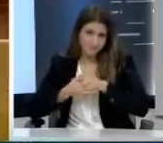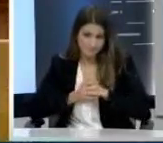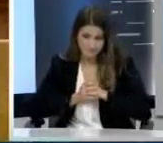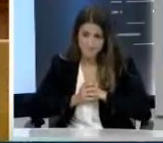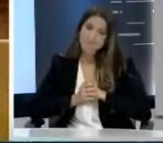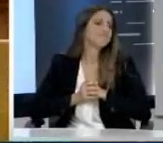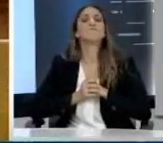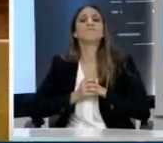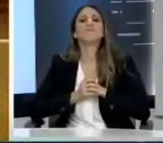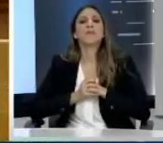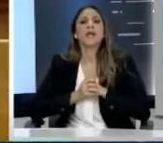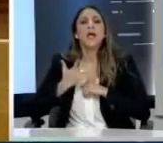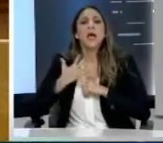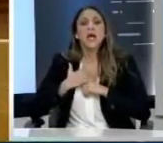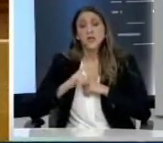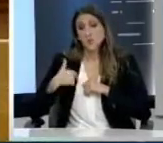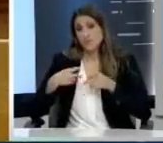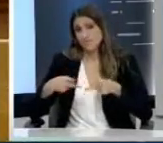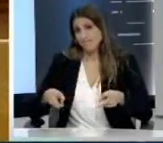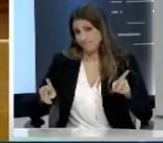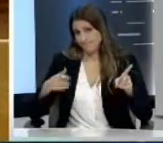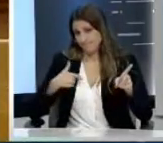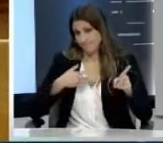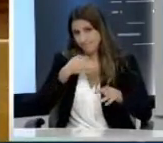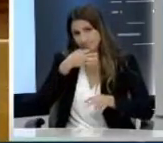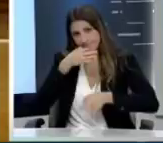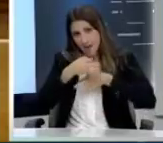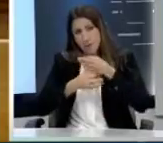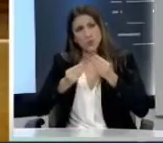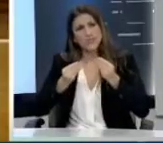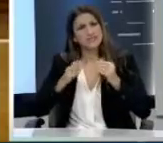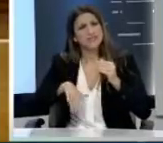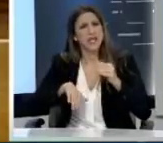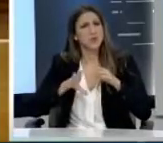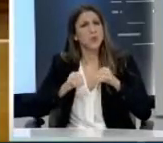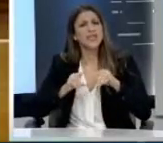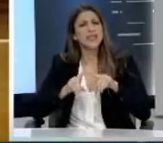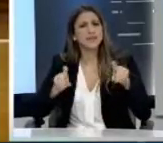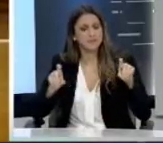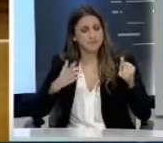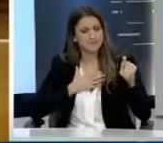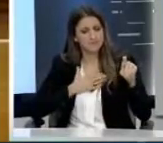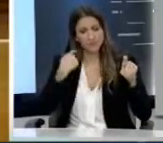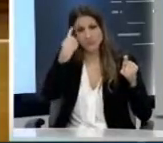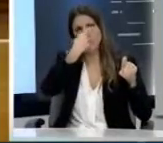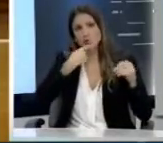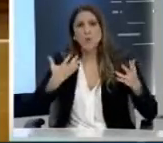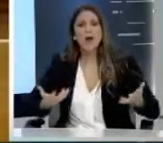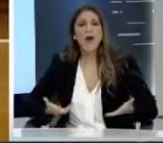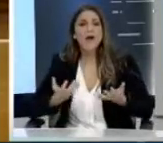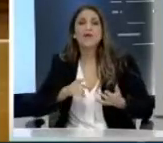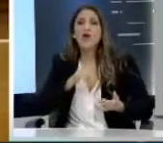Κυρίες και κύριοι συνάδελφοι, κύριε Πρόεδρε, θα με επιτρέψετε να τελειώσω με μια προσωπική νότα. Το είπε και